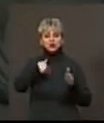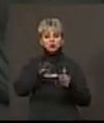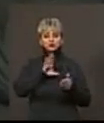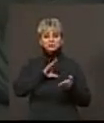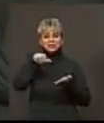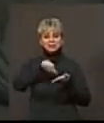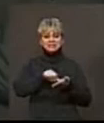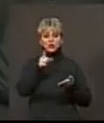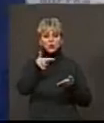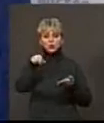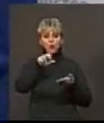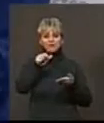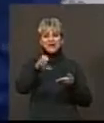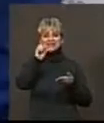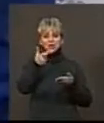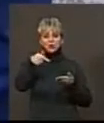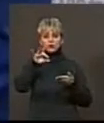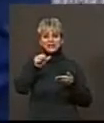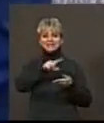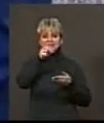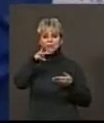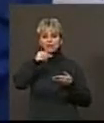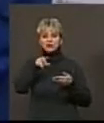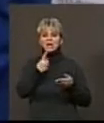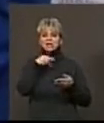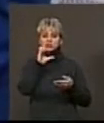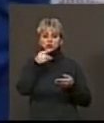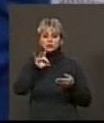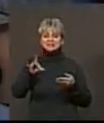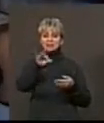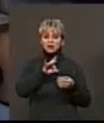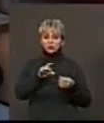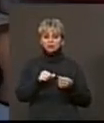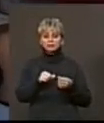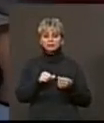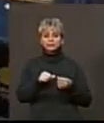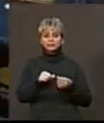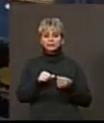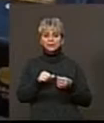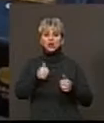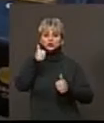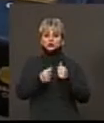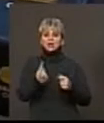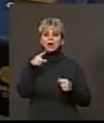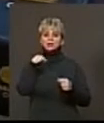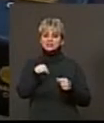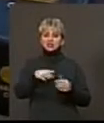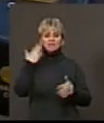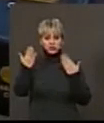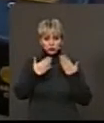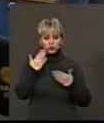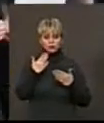стали представители Гукова, Егорлыкского, Зимовниковского и Красносулинского районов. Турнир оказался